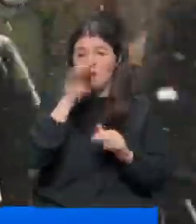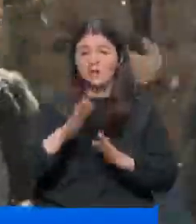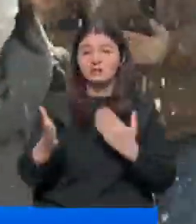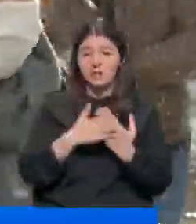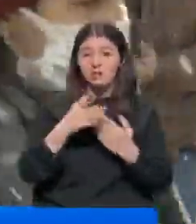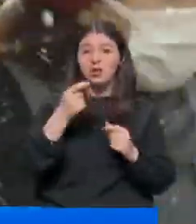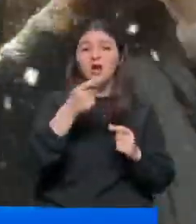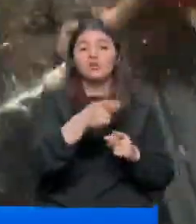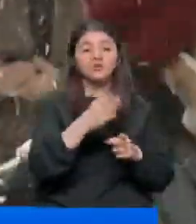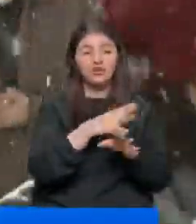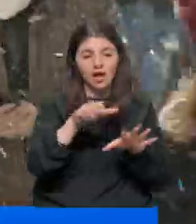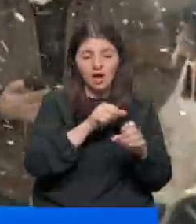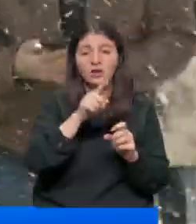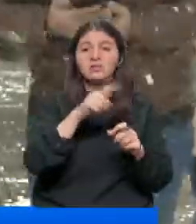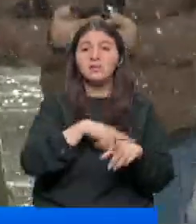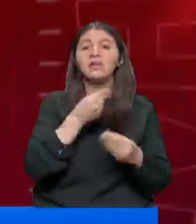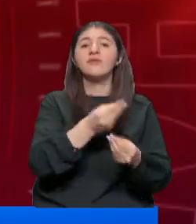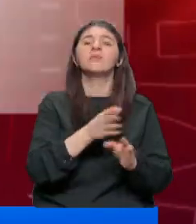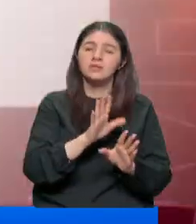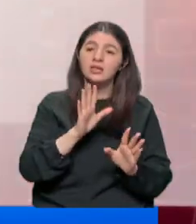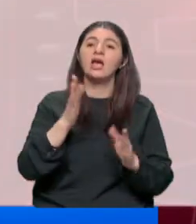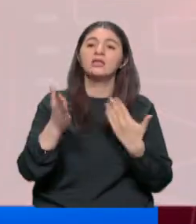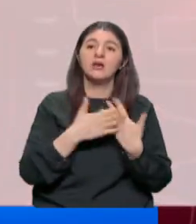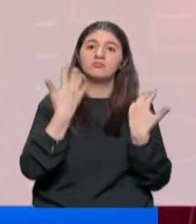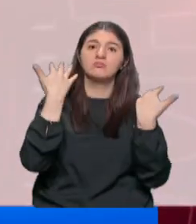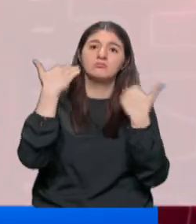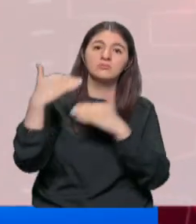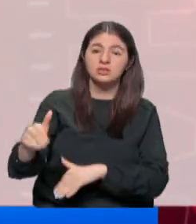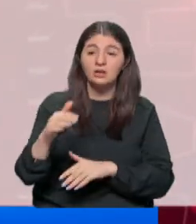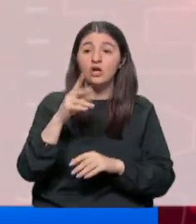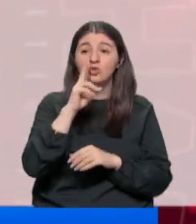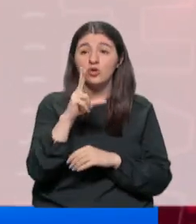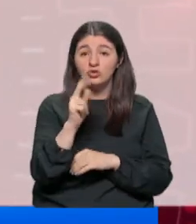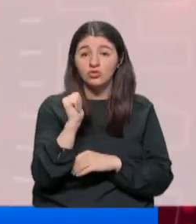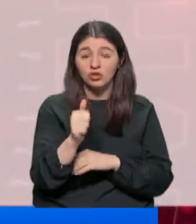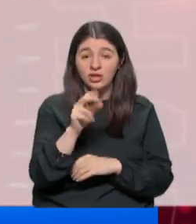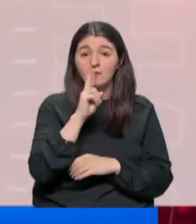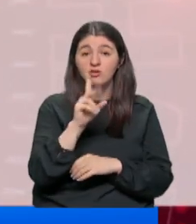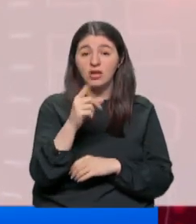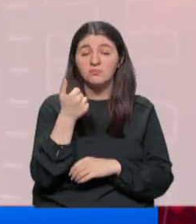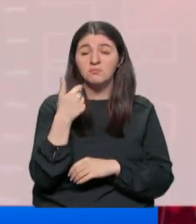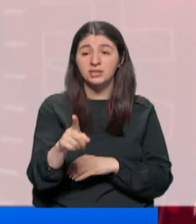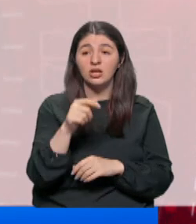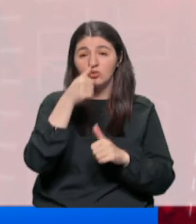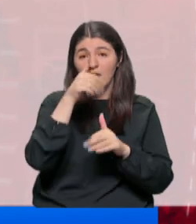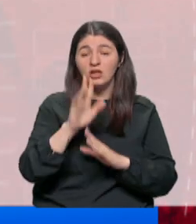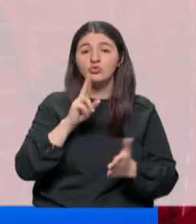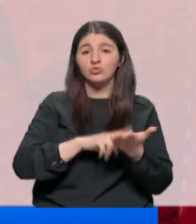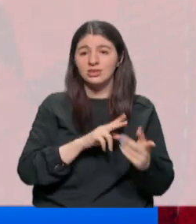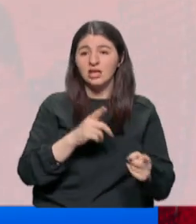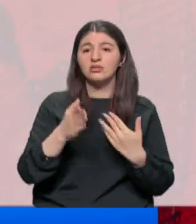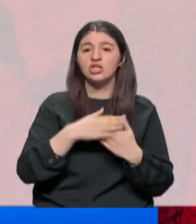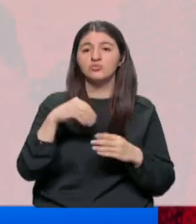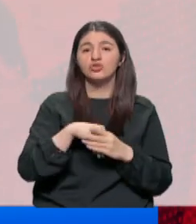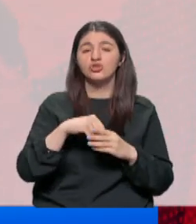yardımı tüketiciye zamanında ulaşmasa da yardıma ilgi yoğun oldu. Sadece son 3 günde 216 bin doğalgaz abonesi yardım